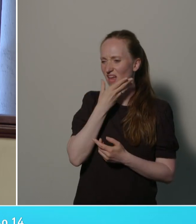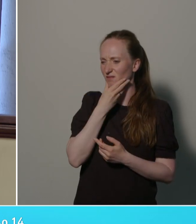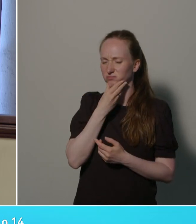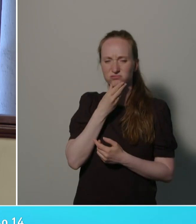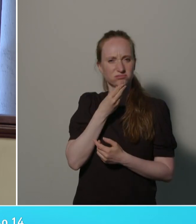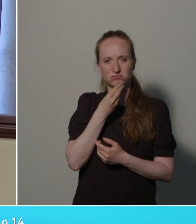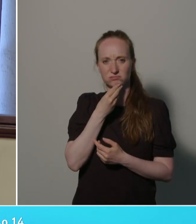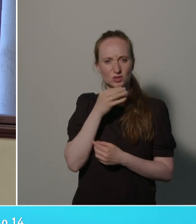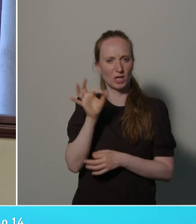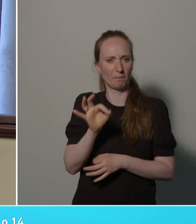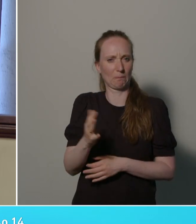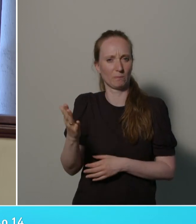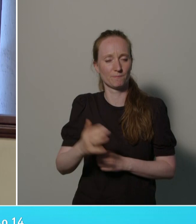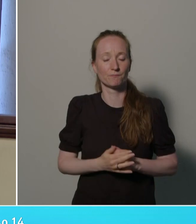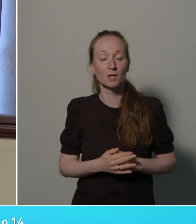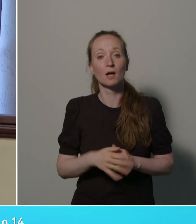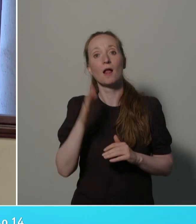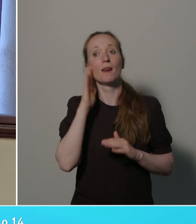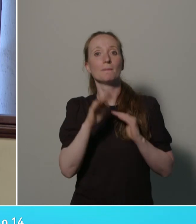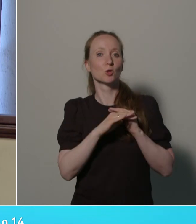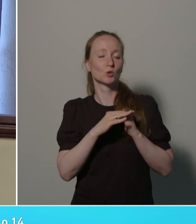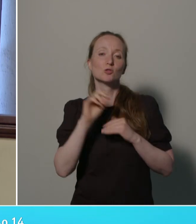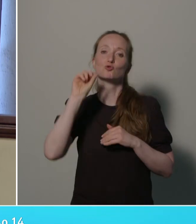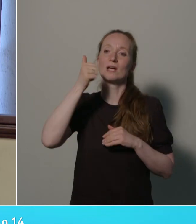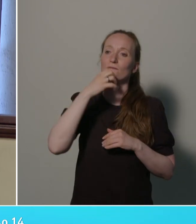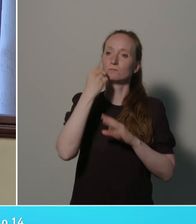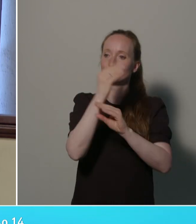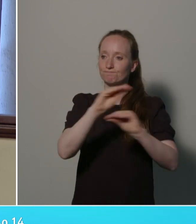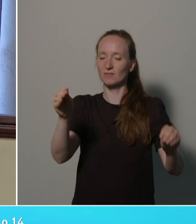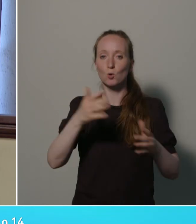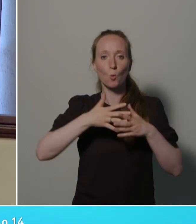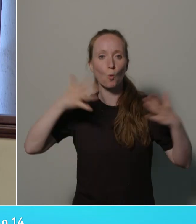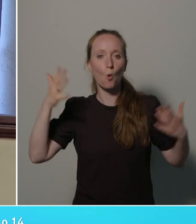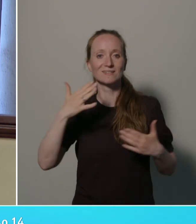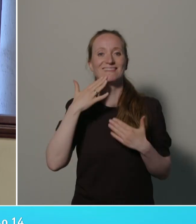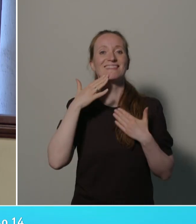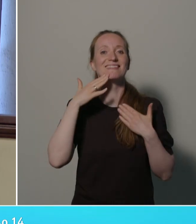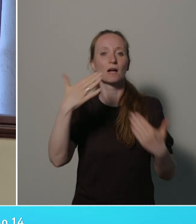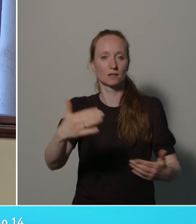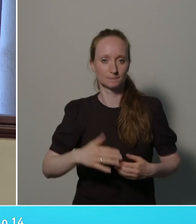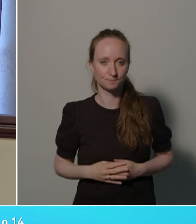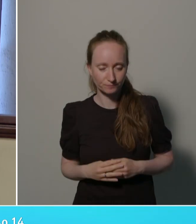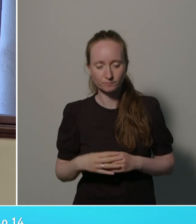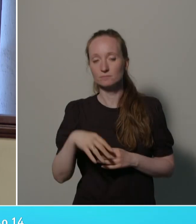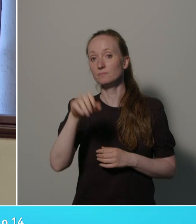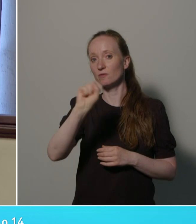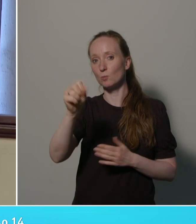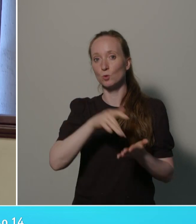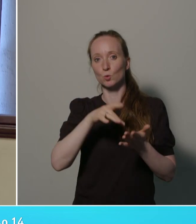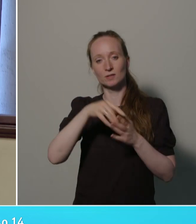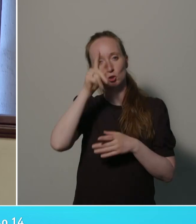aber zuallererst ein großes Dankeschön loswerden, weil es ja keine Selbstverständlichkeit ist, wenn man mal in